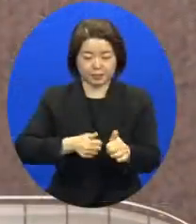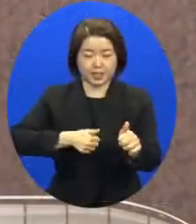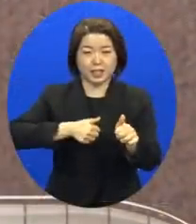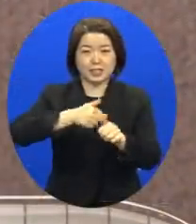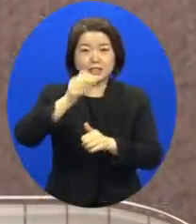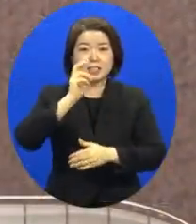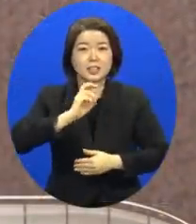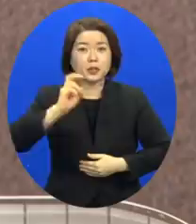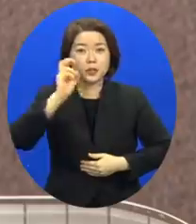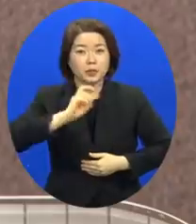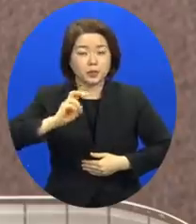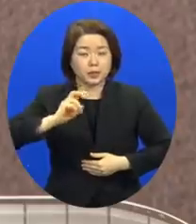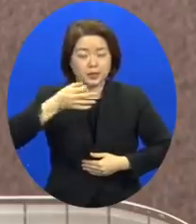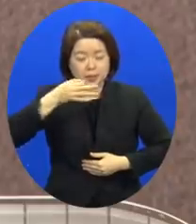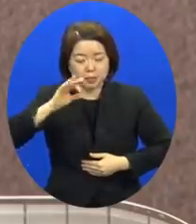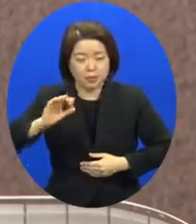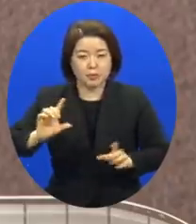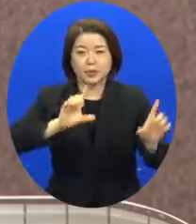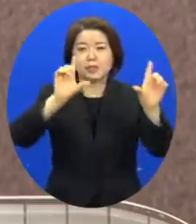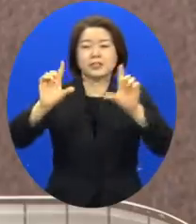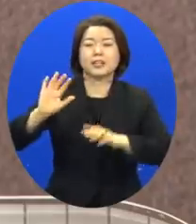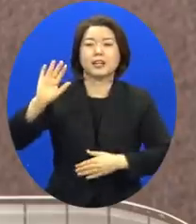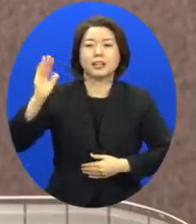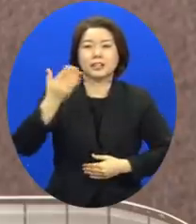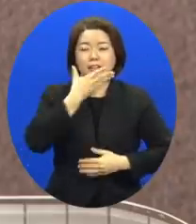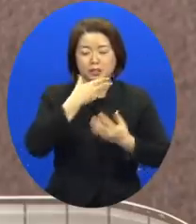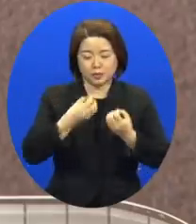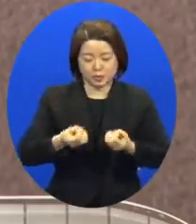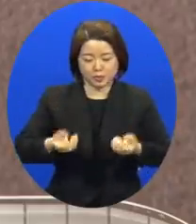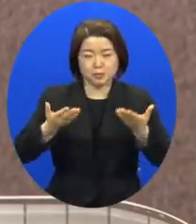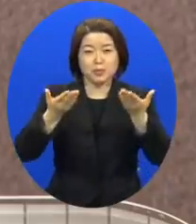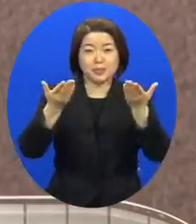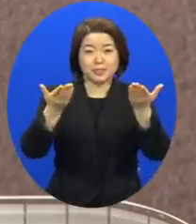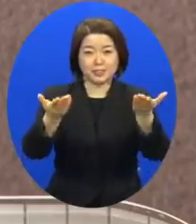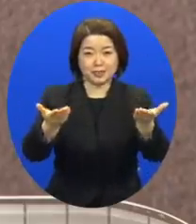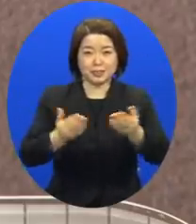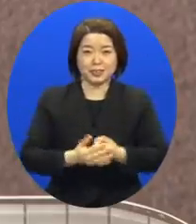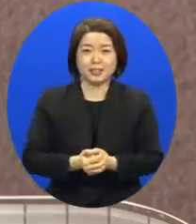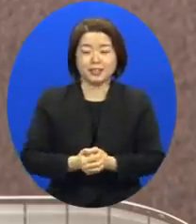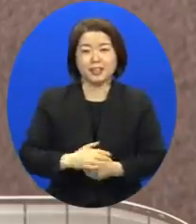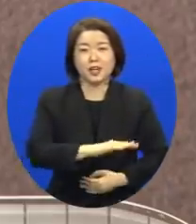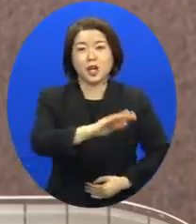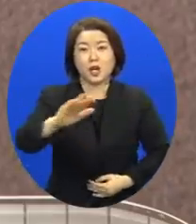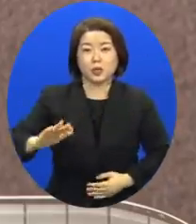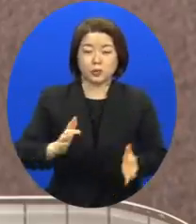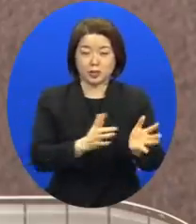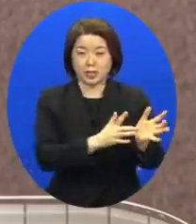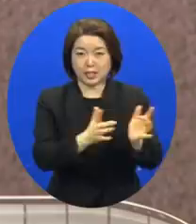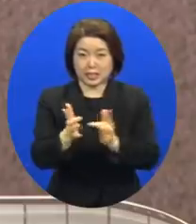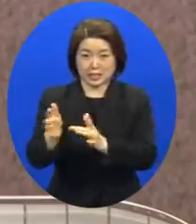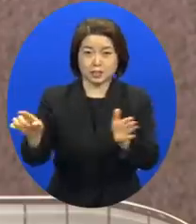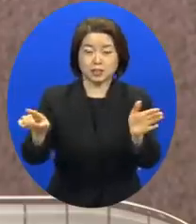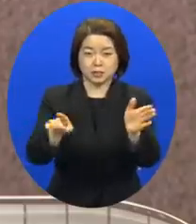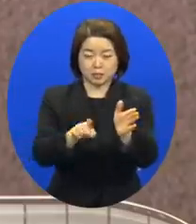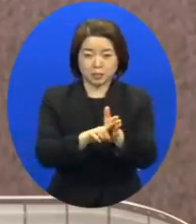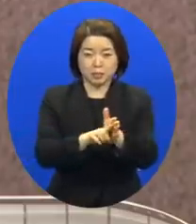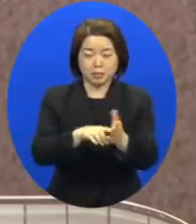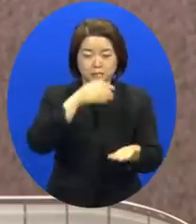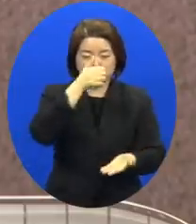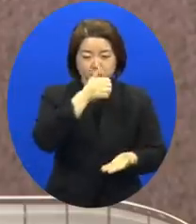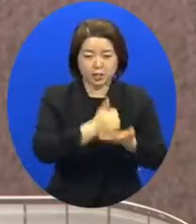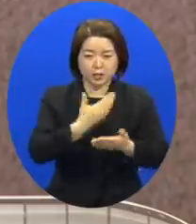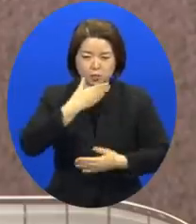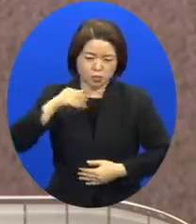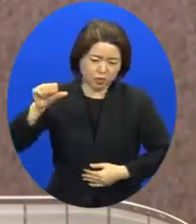부르며 살게 되기를 축복합니다 우리가 예수 믿고 어제와 저주에서